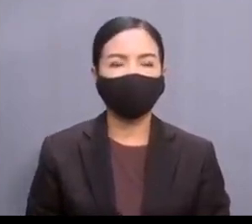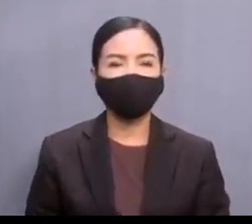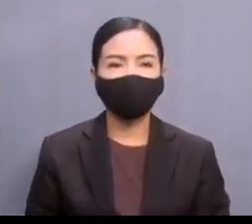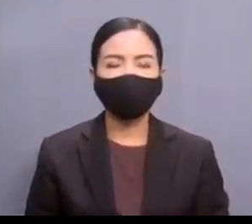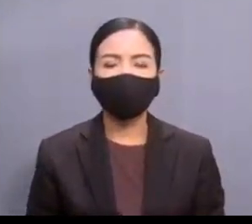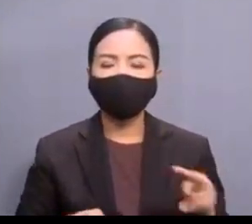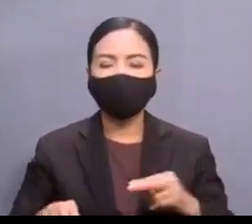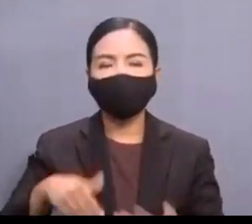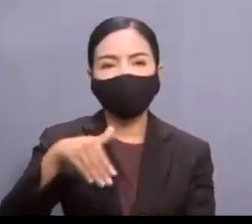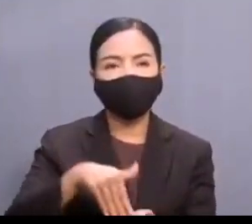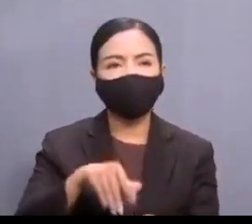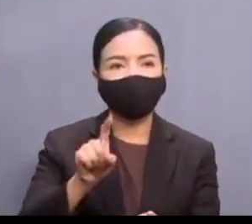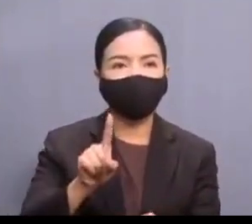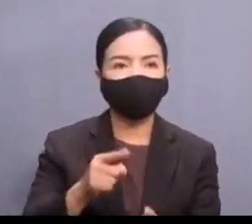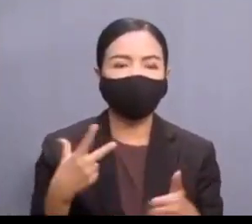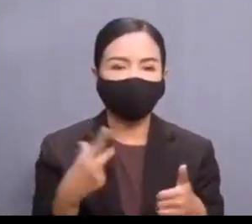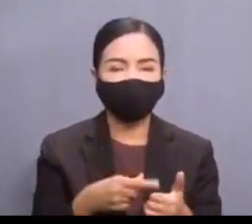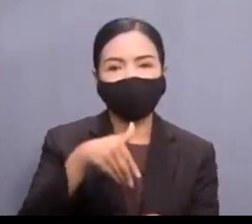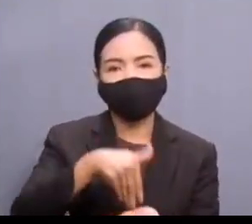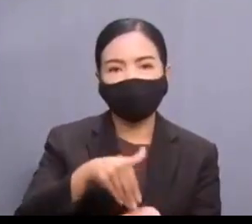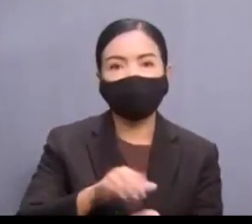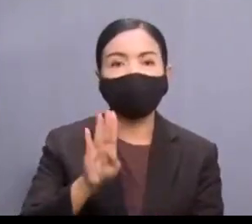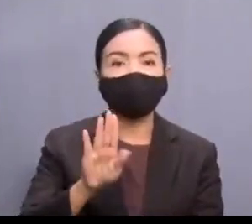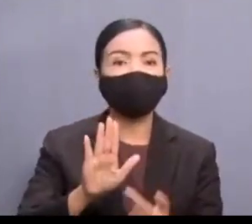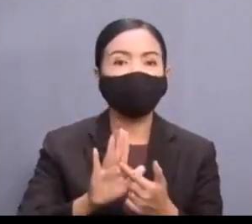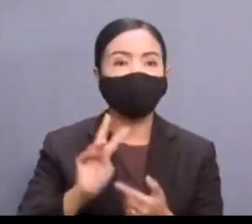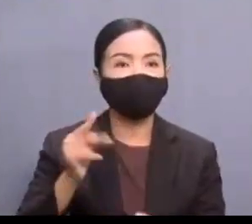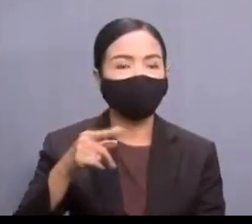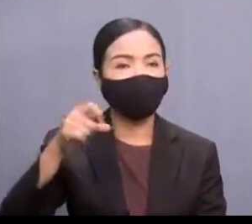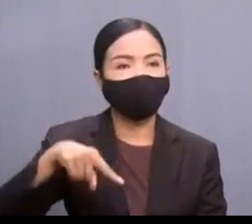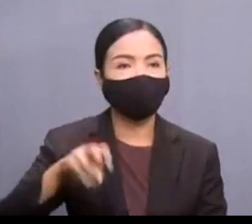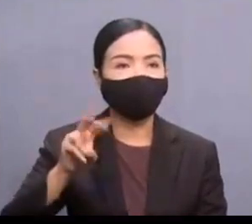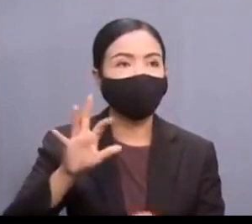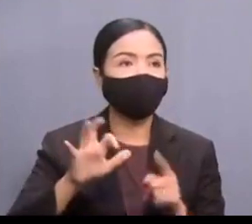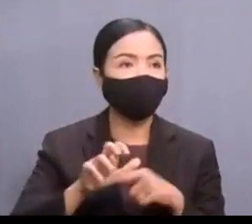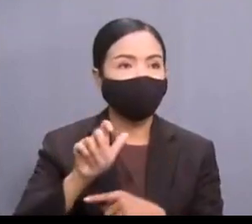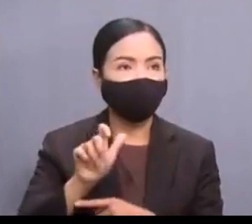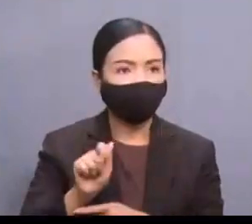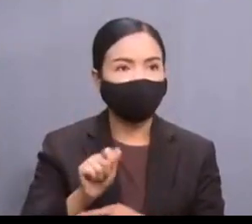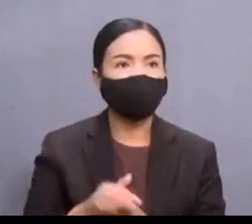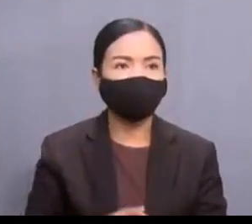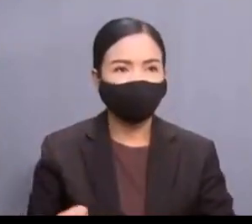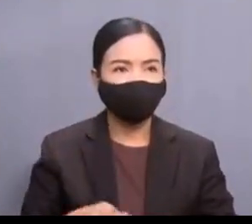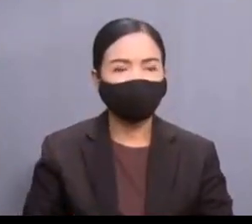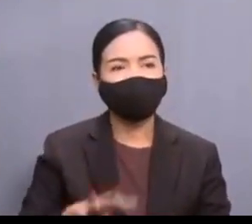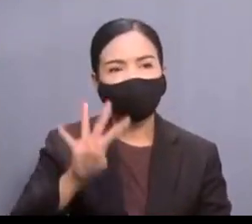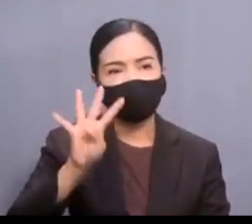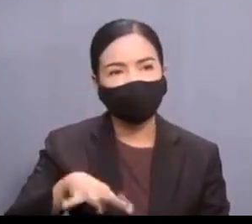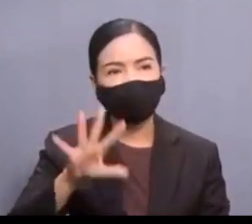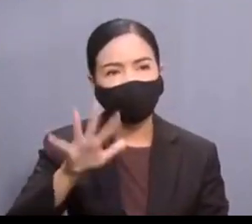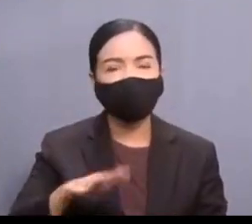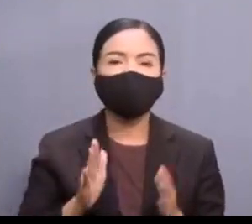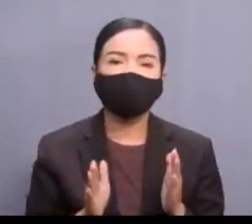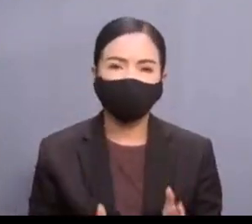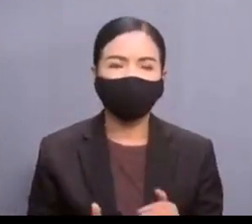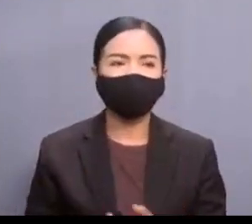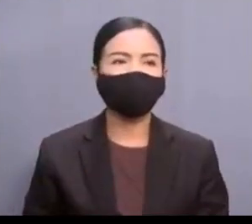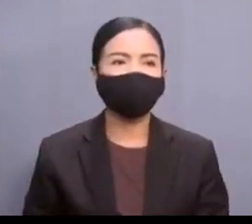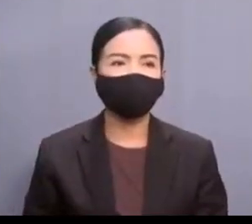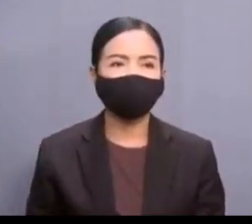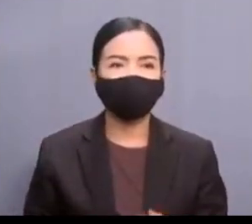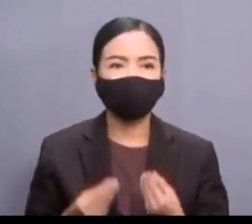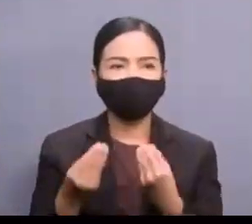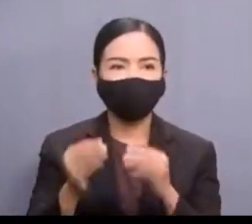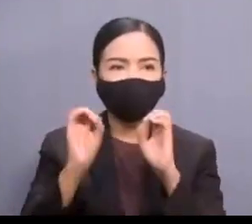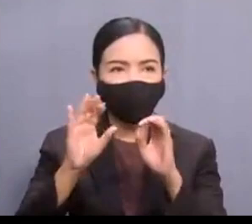ที่ศูนย์ฉีดวัคซินทางบางซื่อนะคะวันนี้เนี่ยจัดมาประมาณ 4,500ค่ะตามแผนเลยนะคะเพราะว่าต้อง